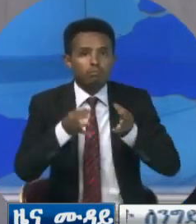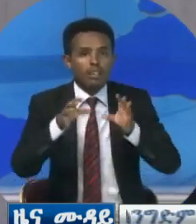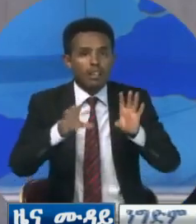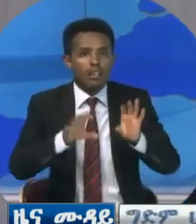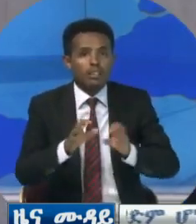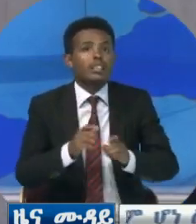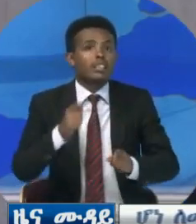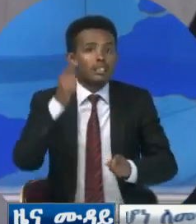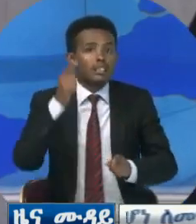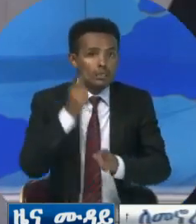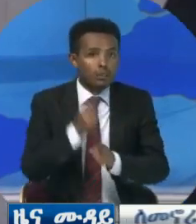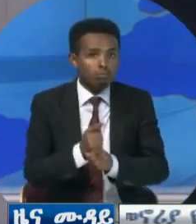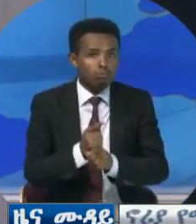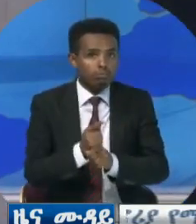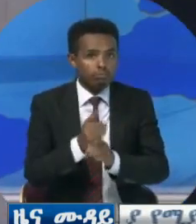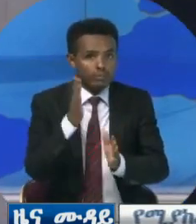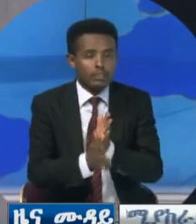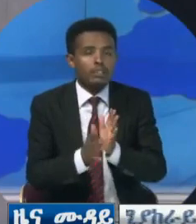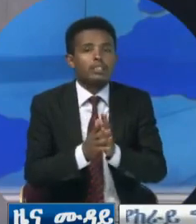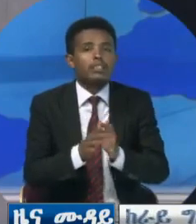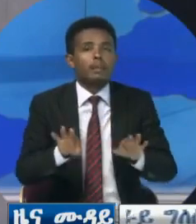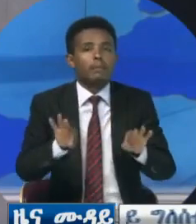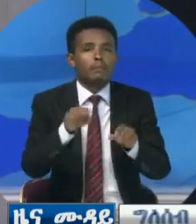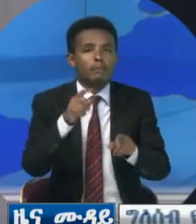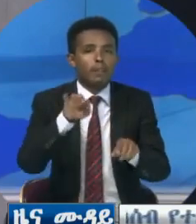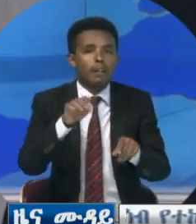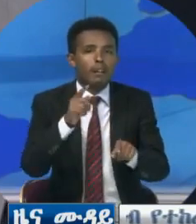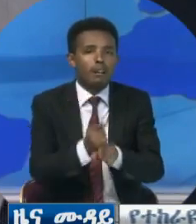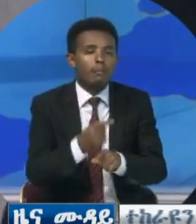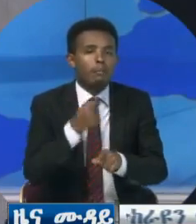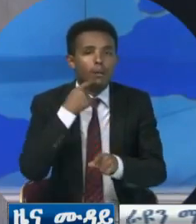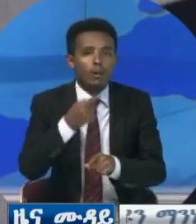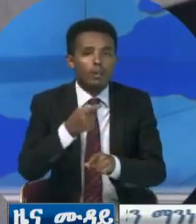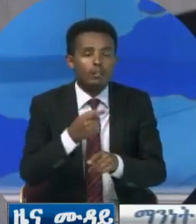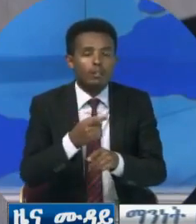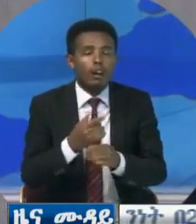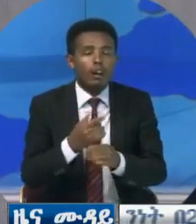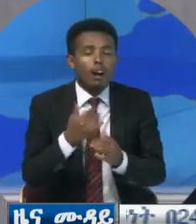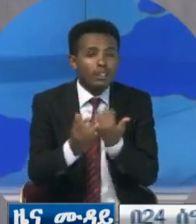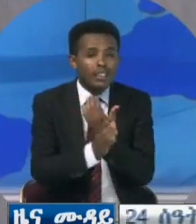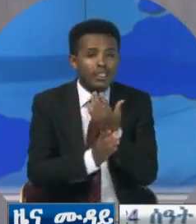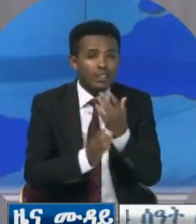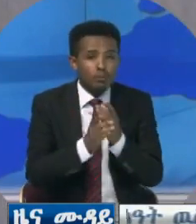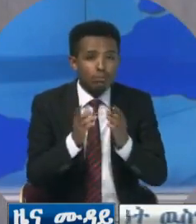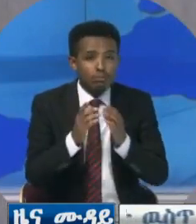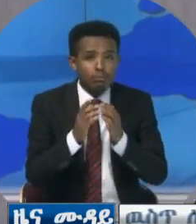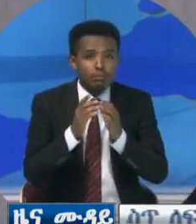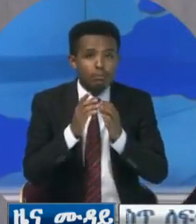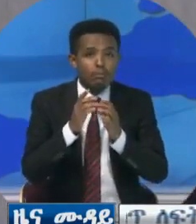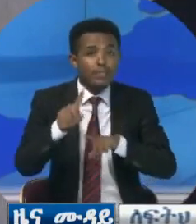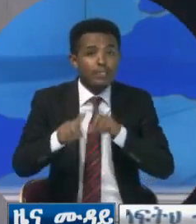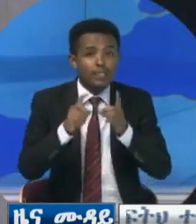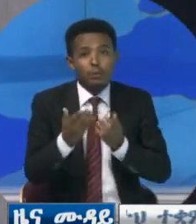አሁን ሀገሪቱ መጠይቀውን የሽግግር መድረክ በድል